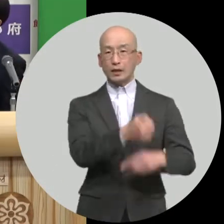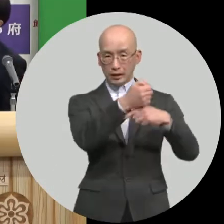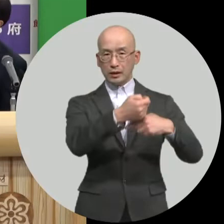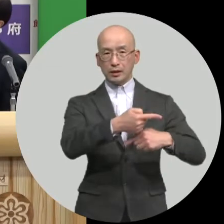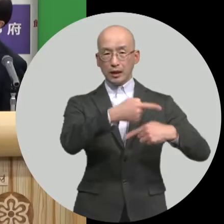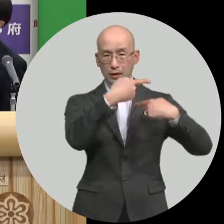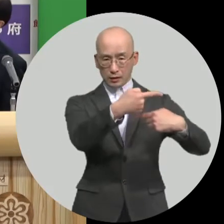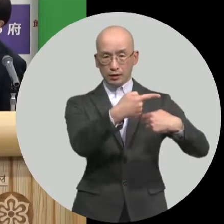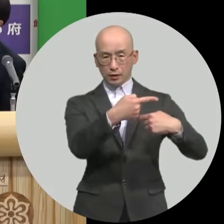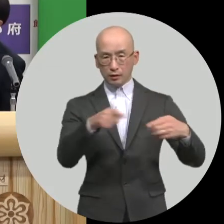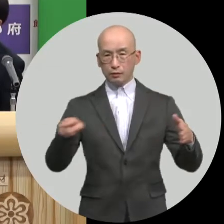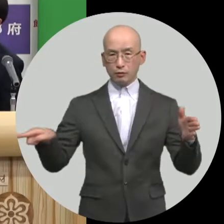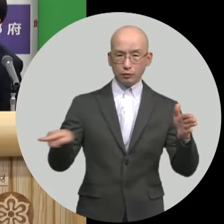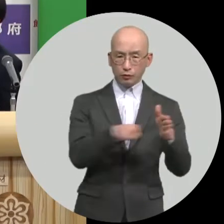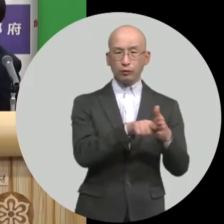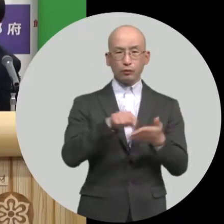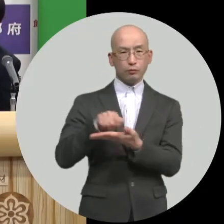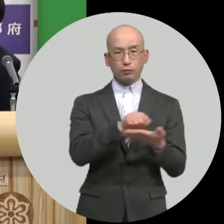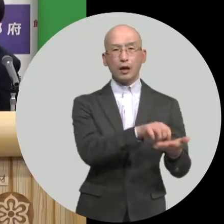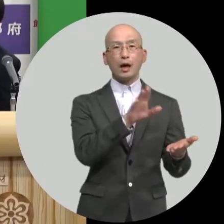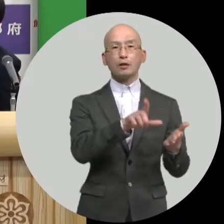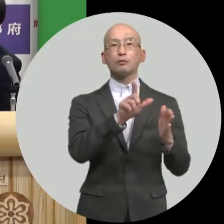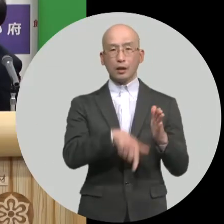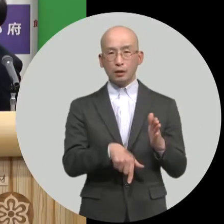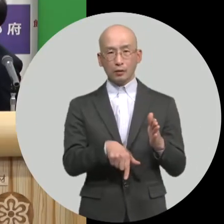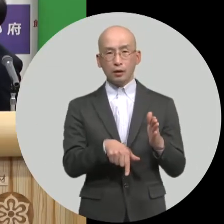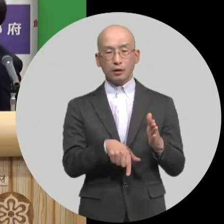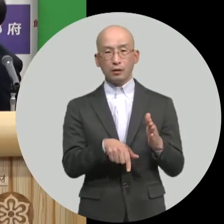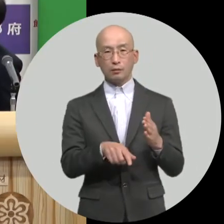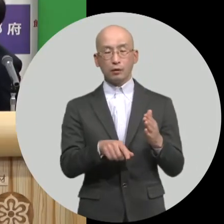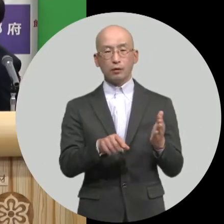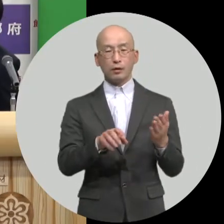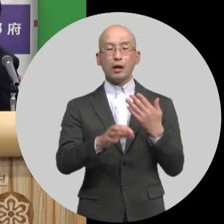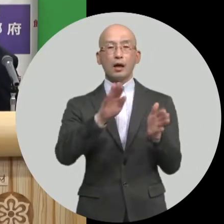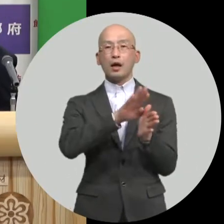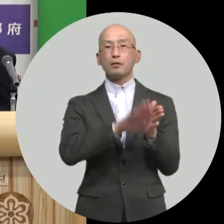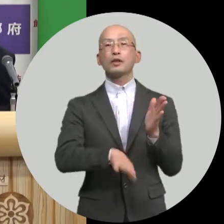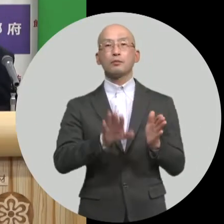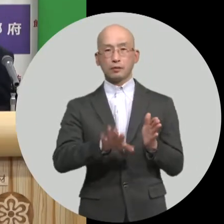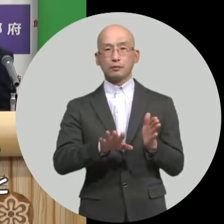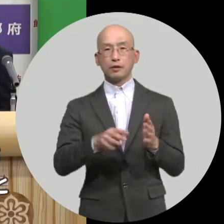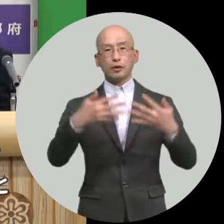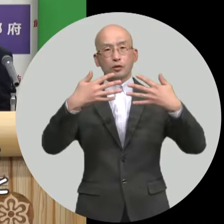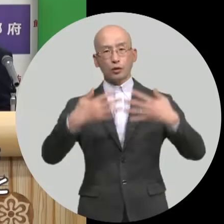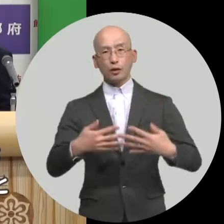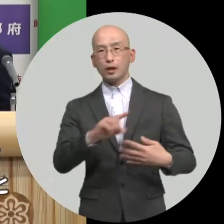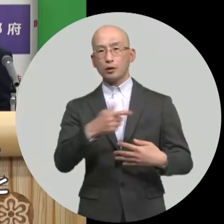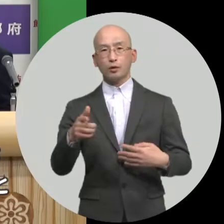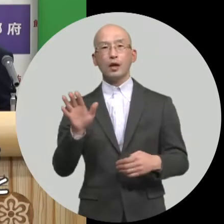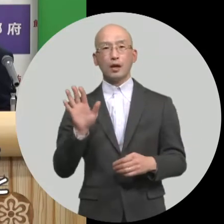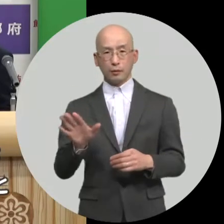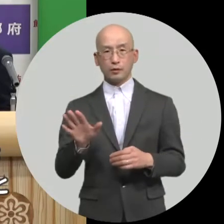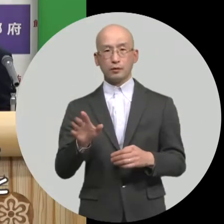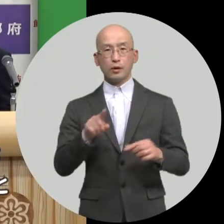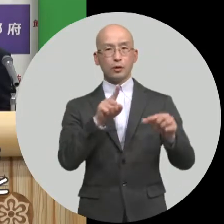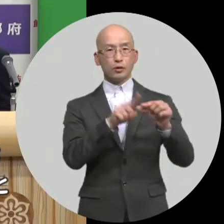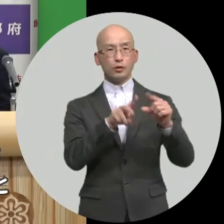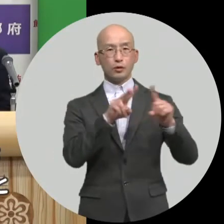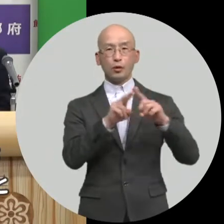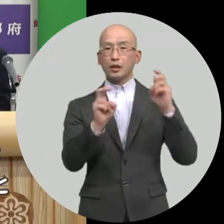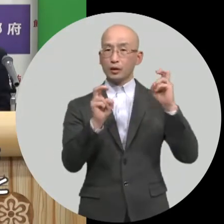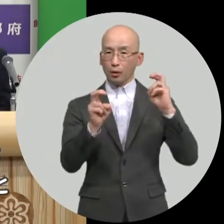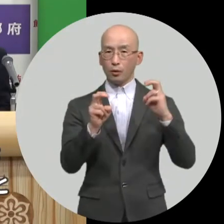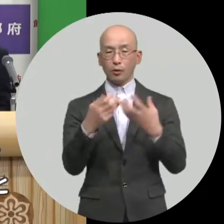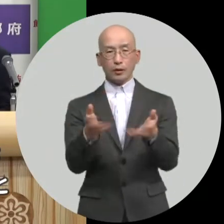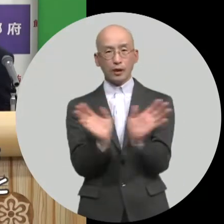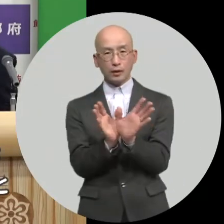部分は除いた形で4万円。それで要件としては、中小企業それから団体個人ということ